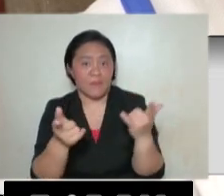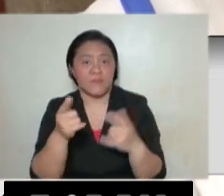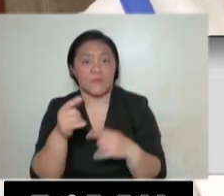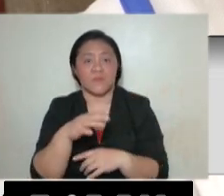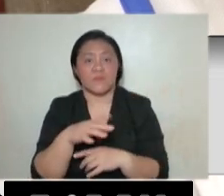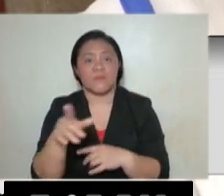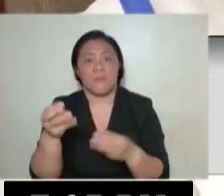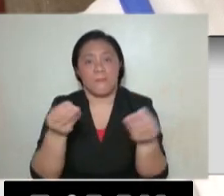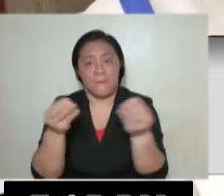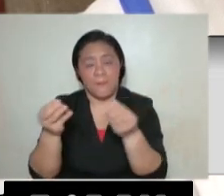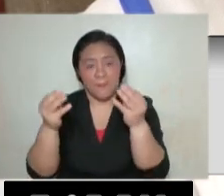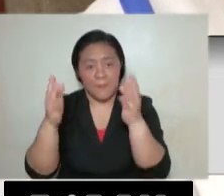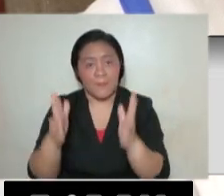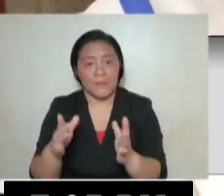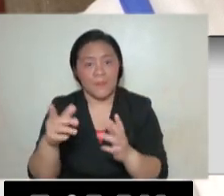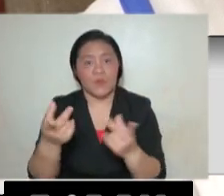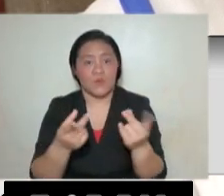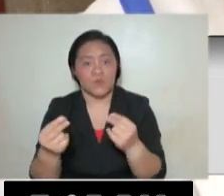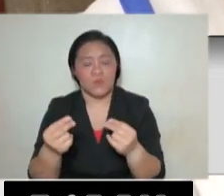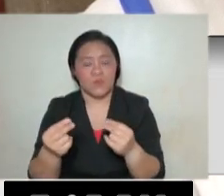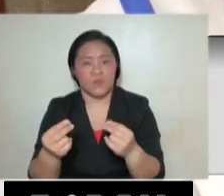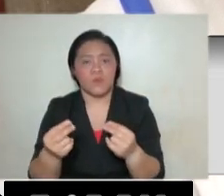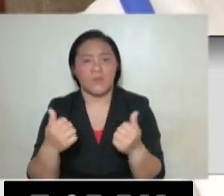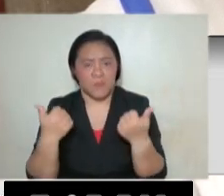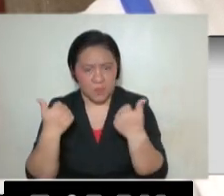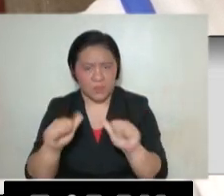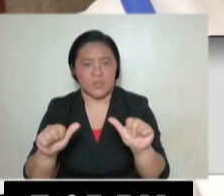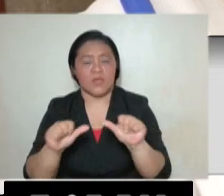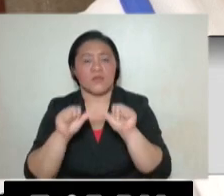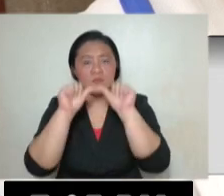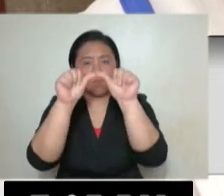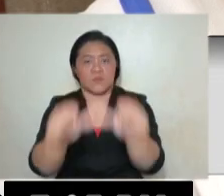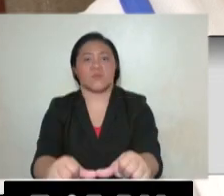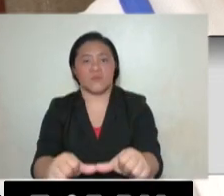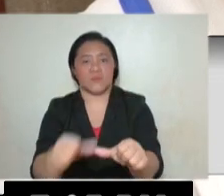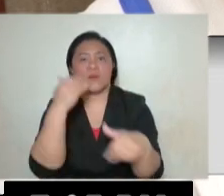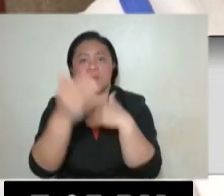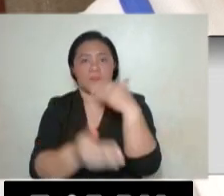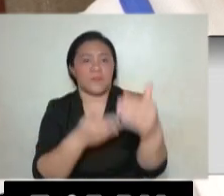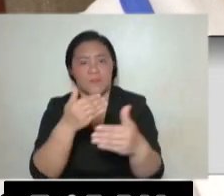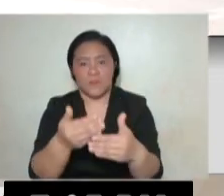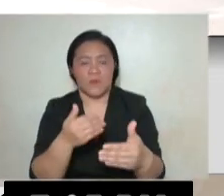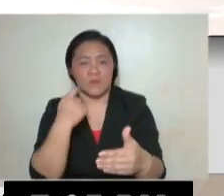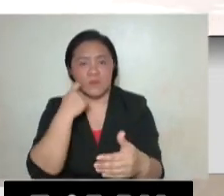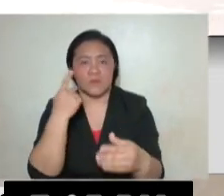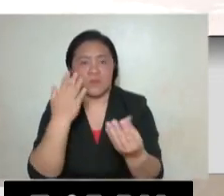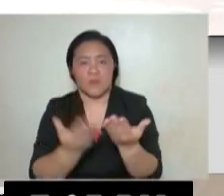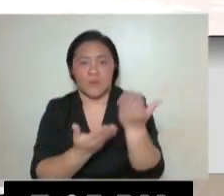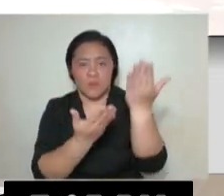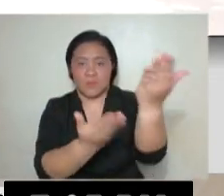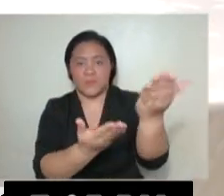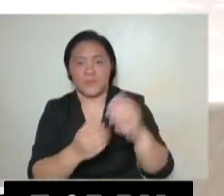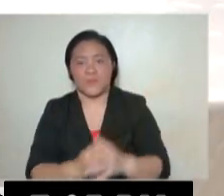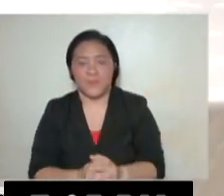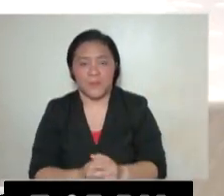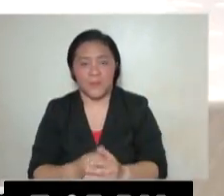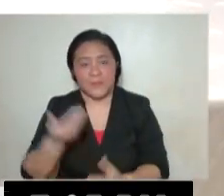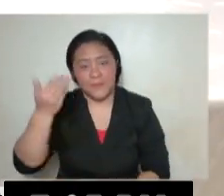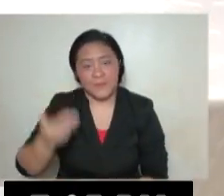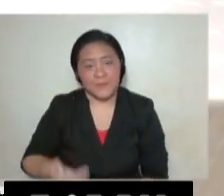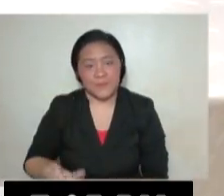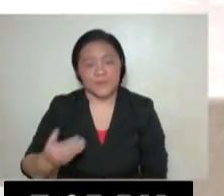management na hindi pahuli ang lahat at magpapatuloy pa rin sila sa kanilang apila para sa agenda